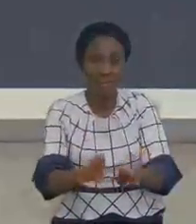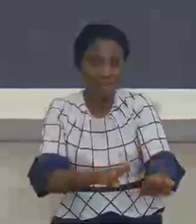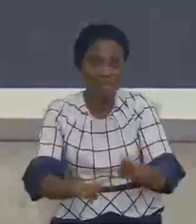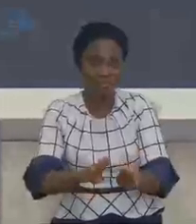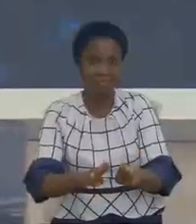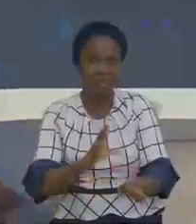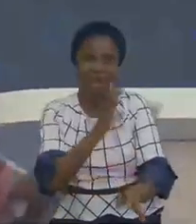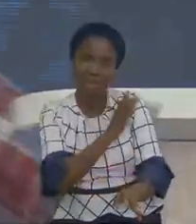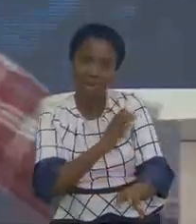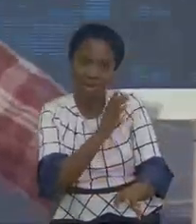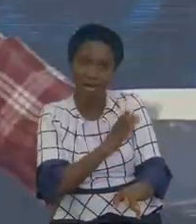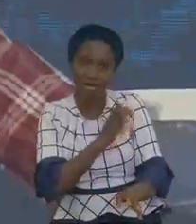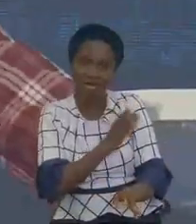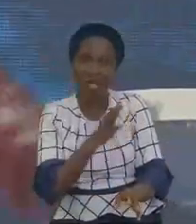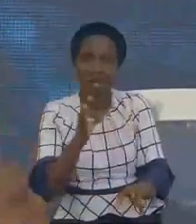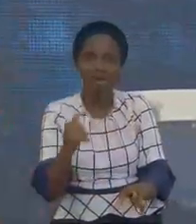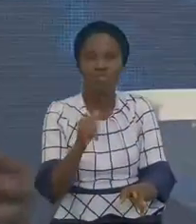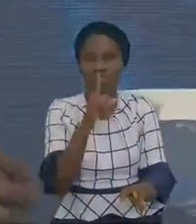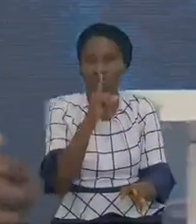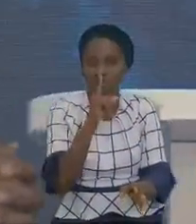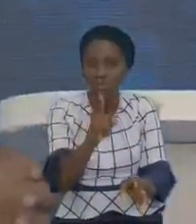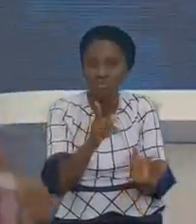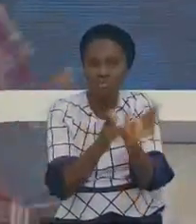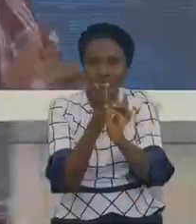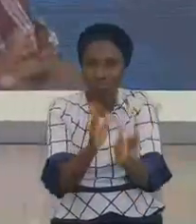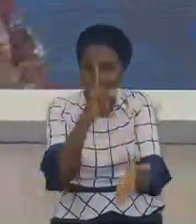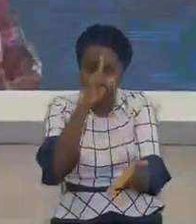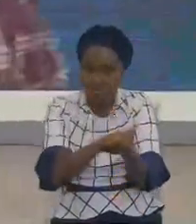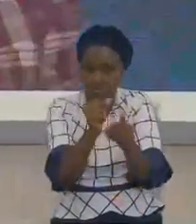croyant qui suit cela.